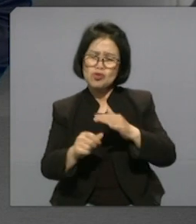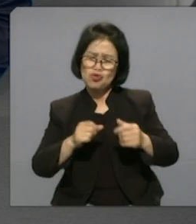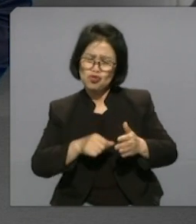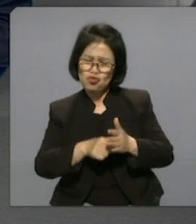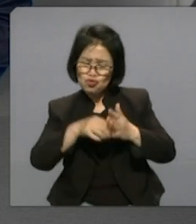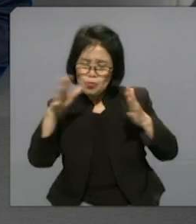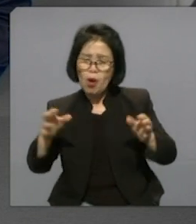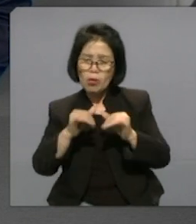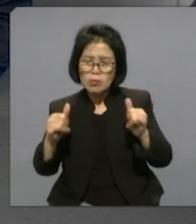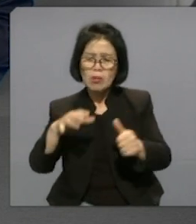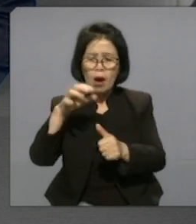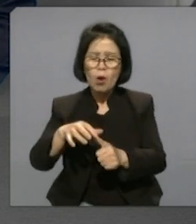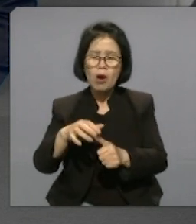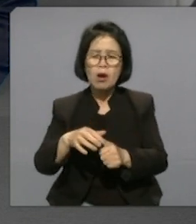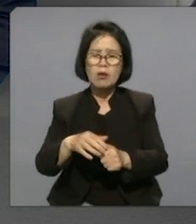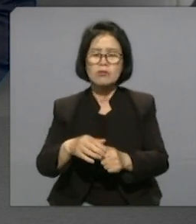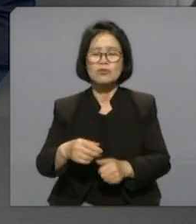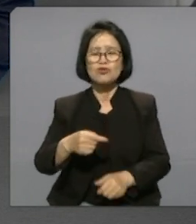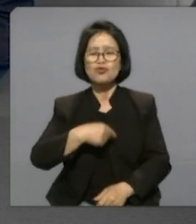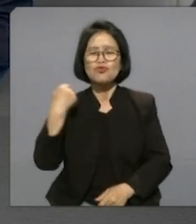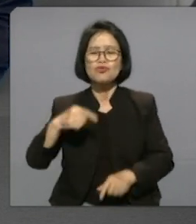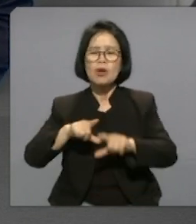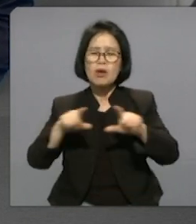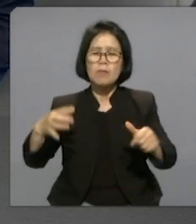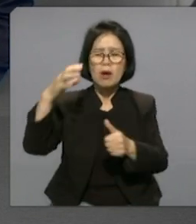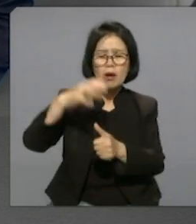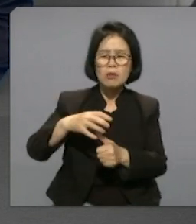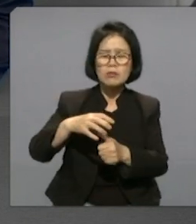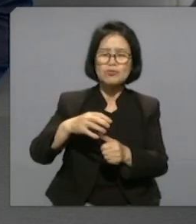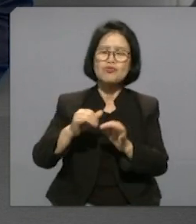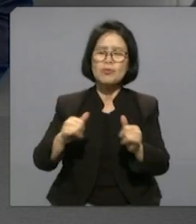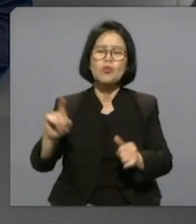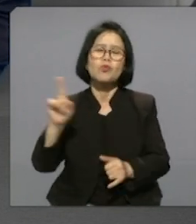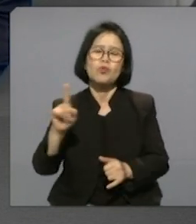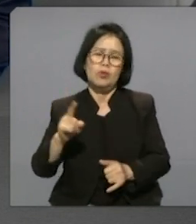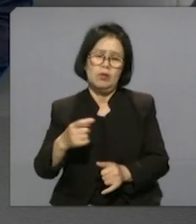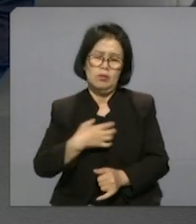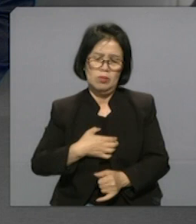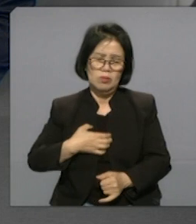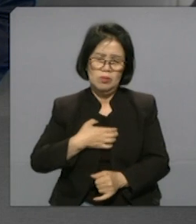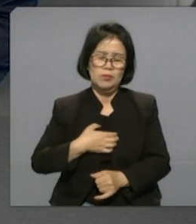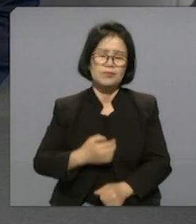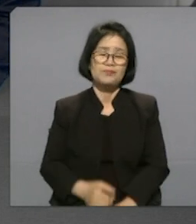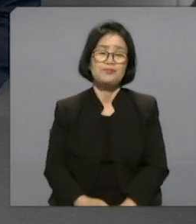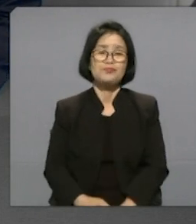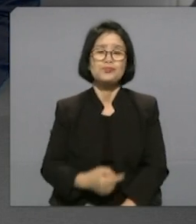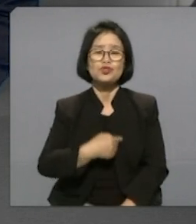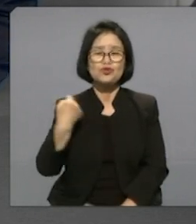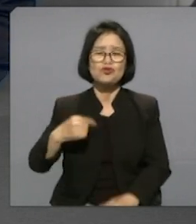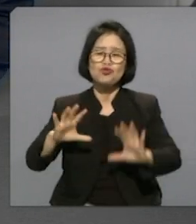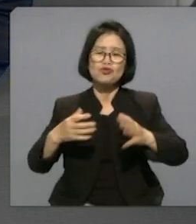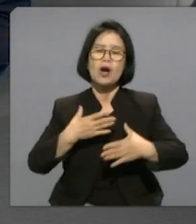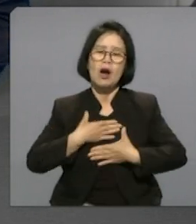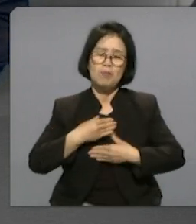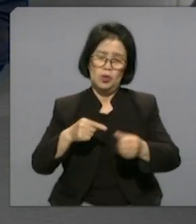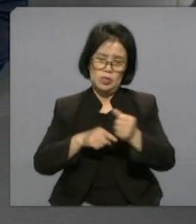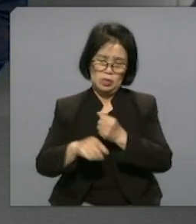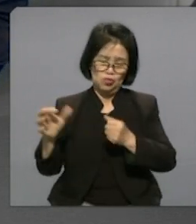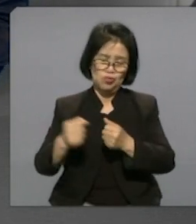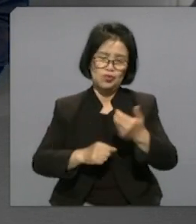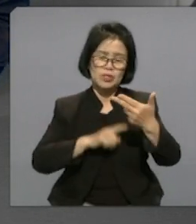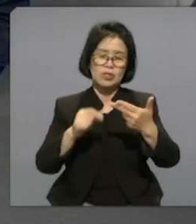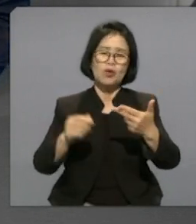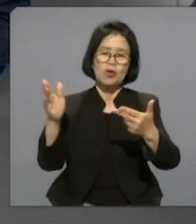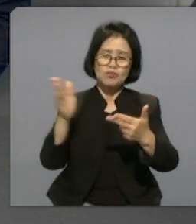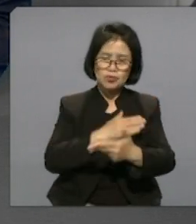상황이 이럴진데 중국에 수용돼 있는 일반 국민은 어떻겠나 하는 걱정입니다. 또 중국이 국가 안보를 이유로 오는 7월부터